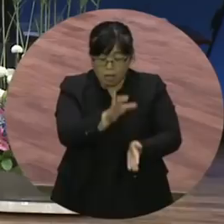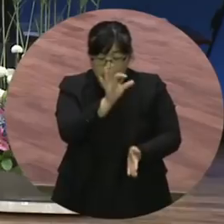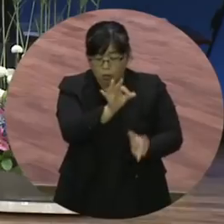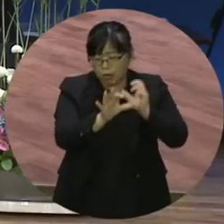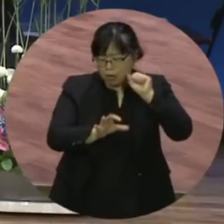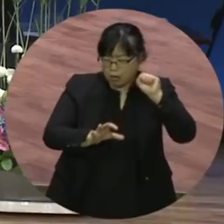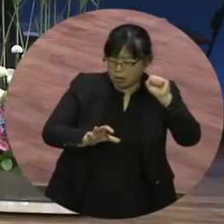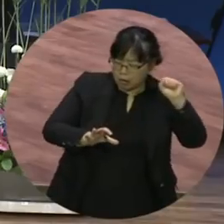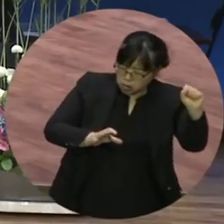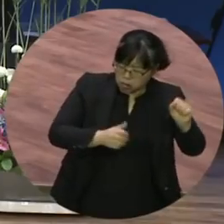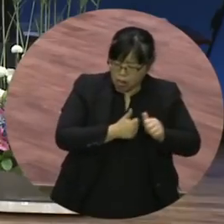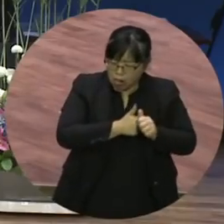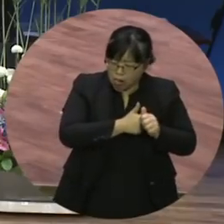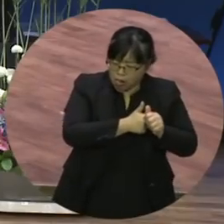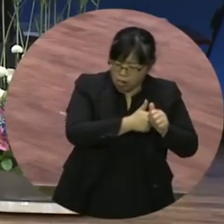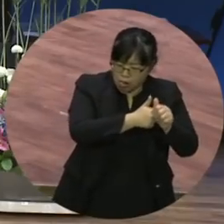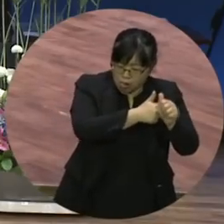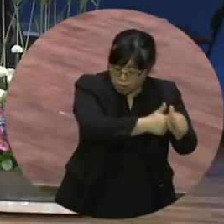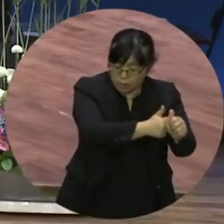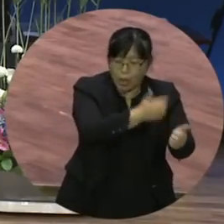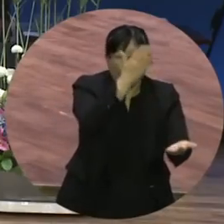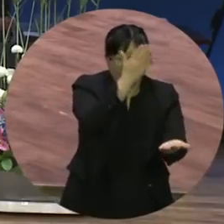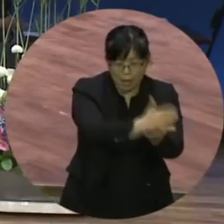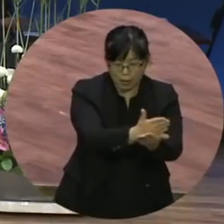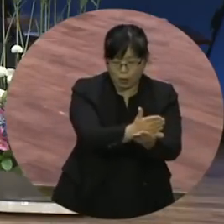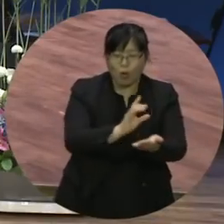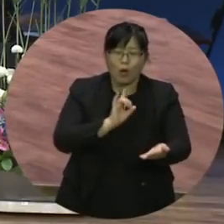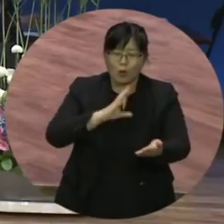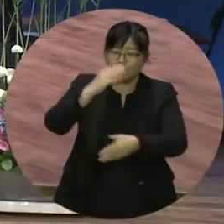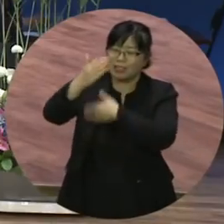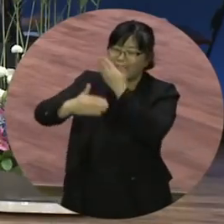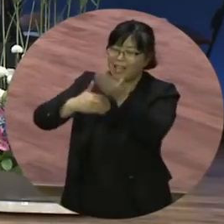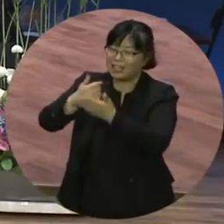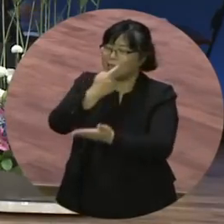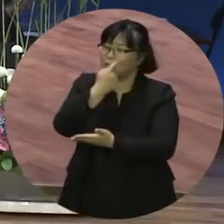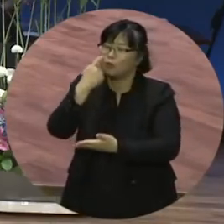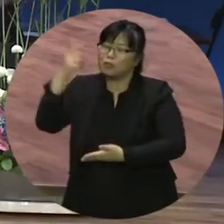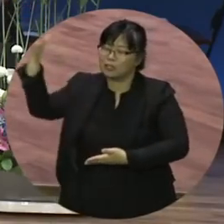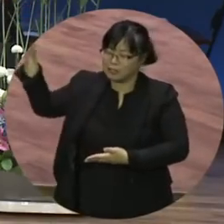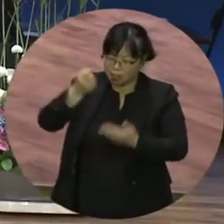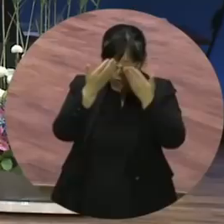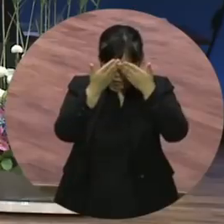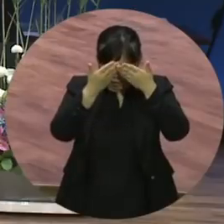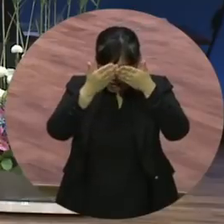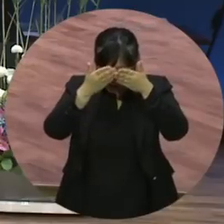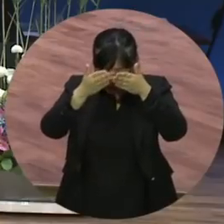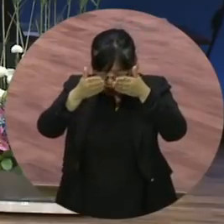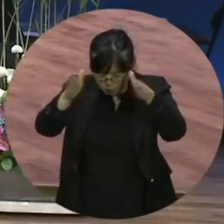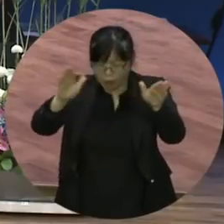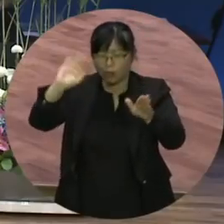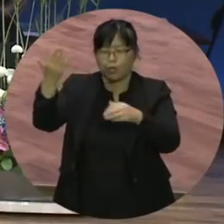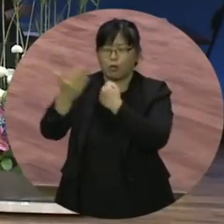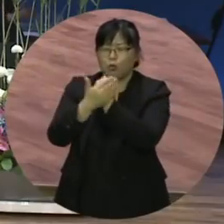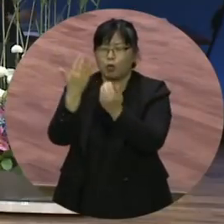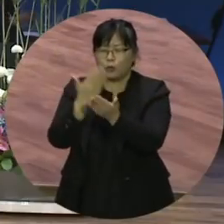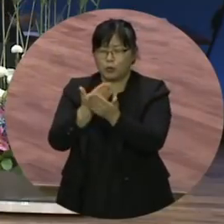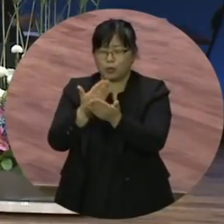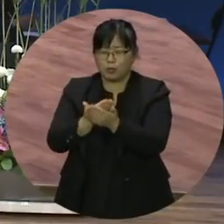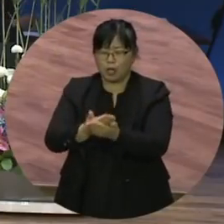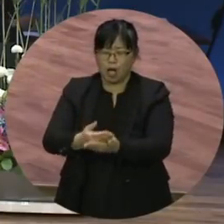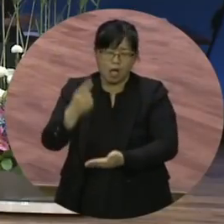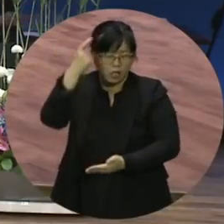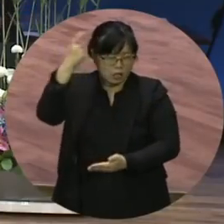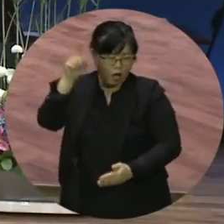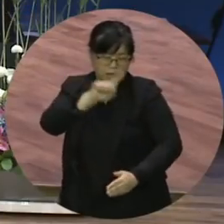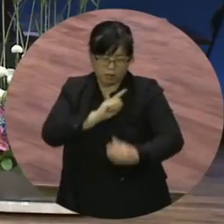렘넌트들이 영적인 하나님의 통한 눈으로 보게 하여 주시옵소서. 오직 예수만이 살기름을 나는 영적 서밋이 되게